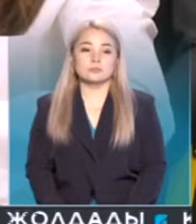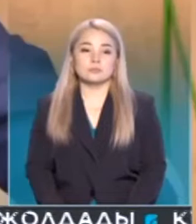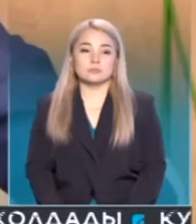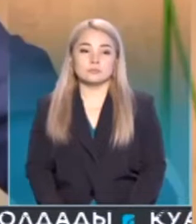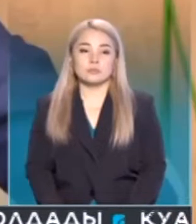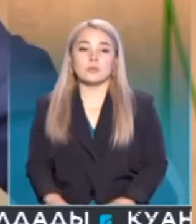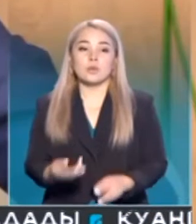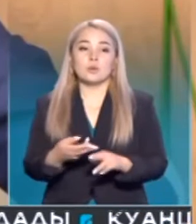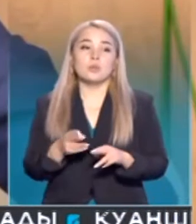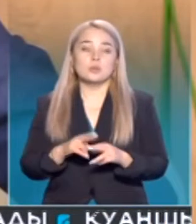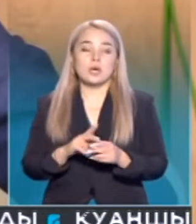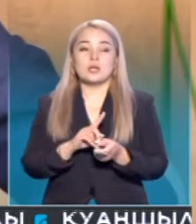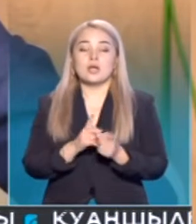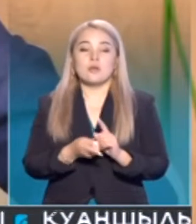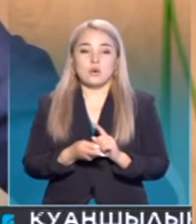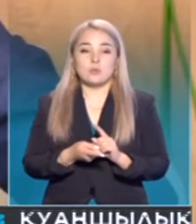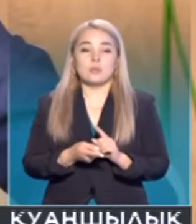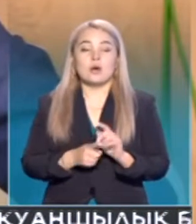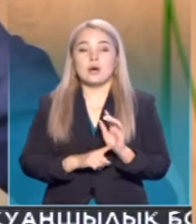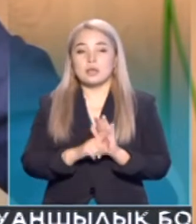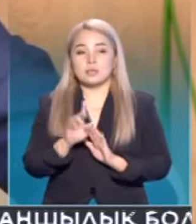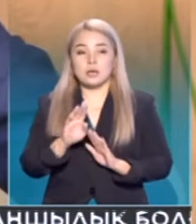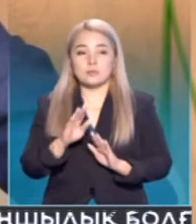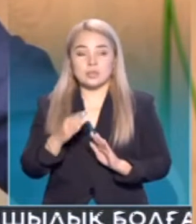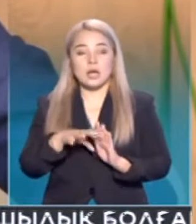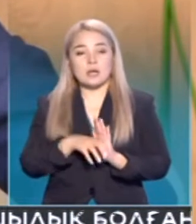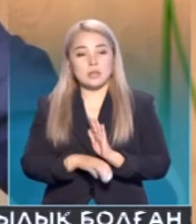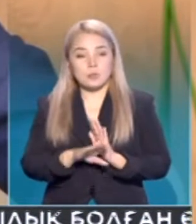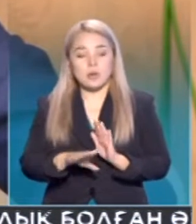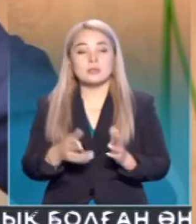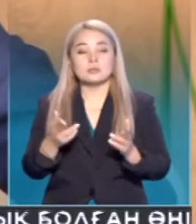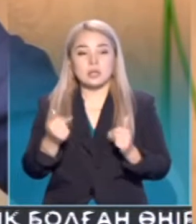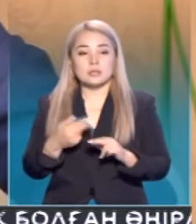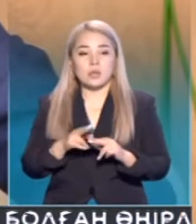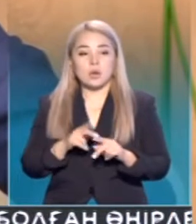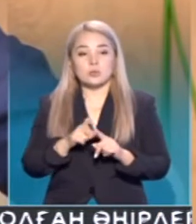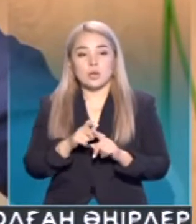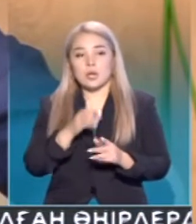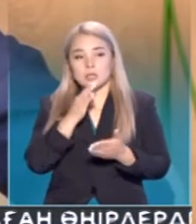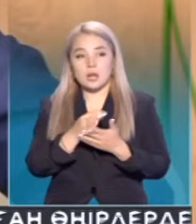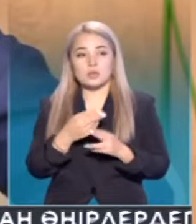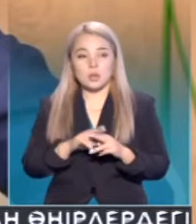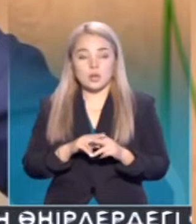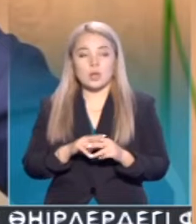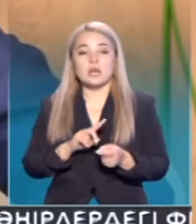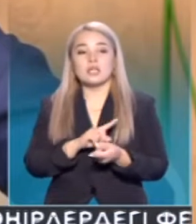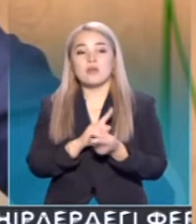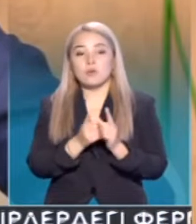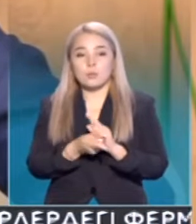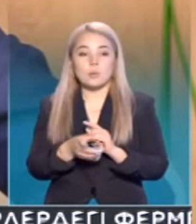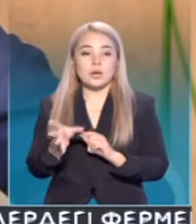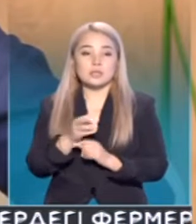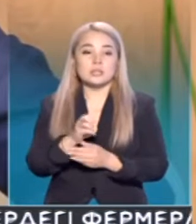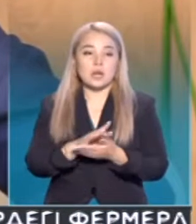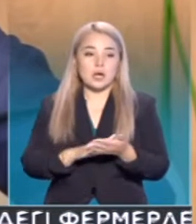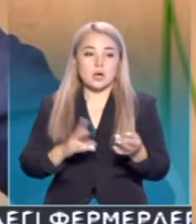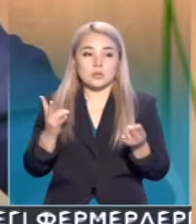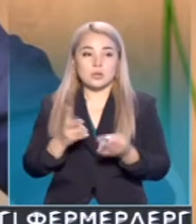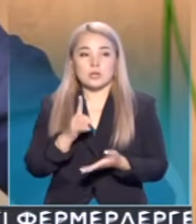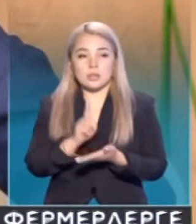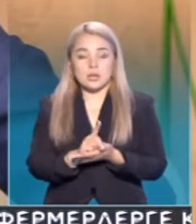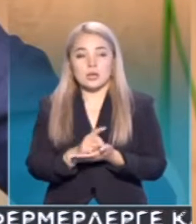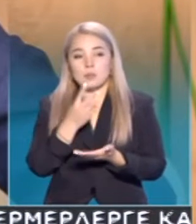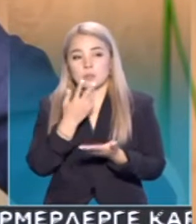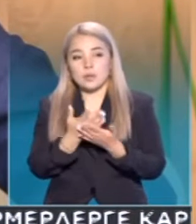Бұл реформалардың аяғы емес, басы. Я деген өзінде, я деп жауап берсеңіз, бұл реформалар ары қарай жалғасу керек деген